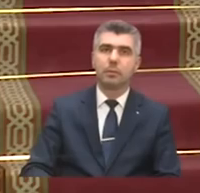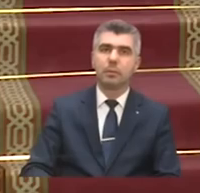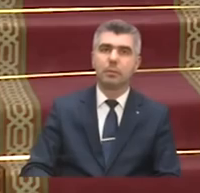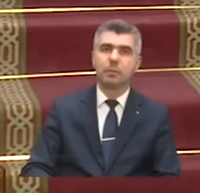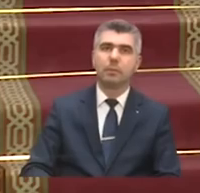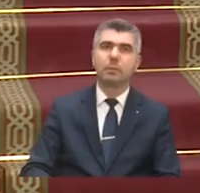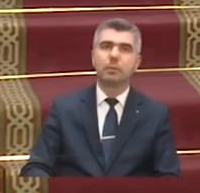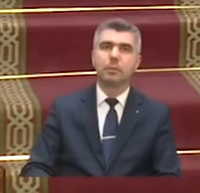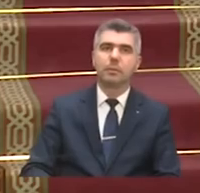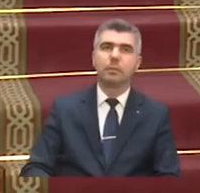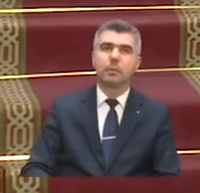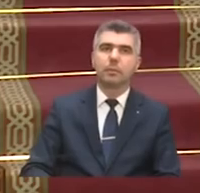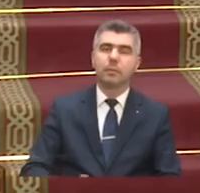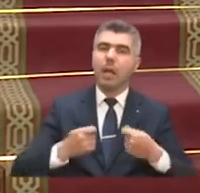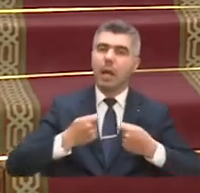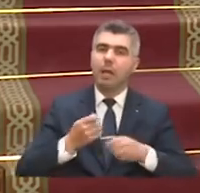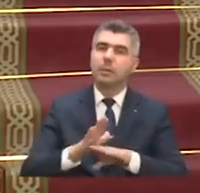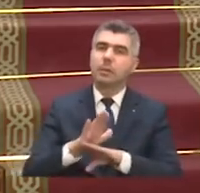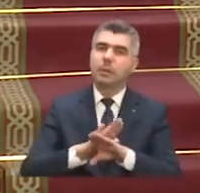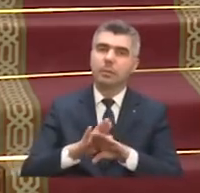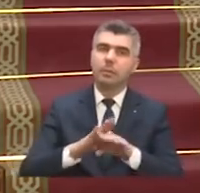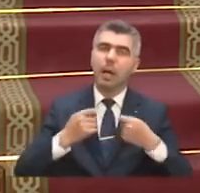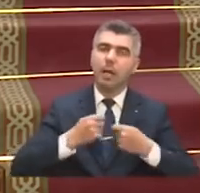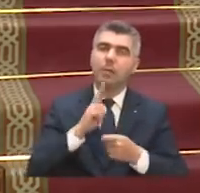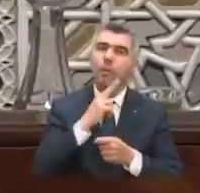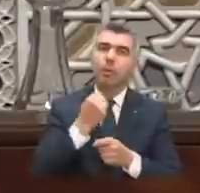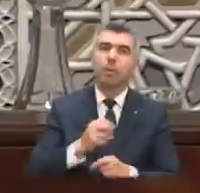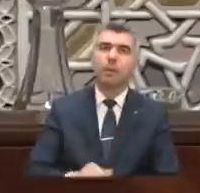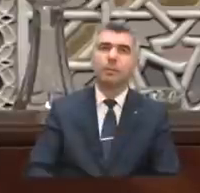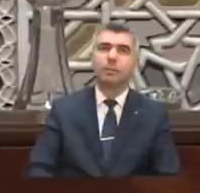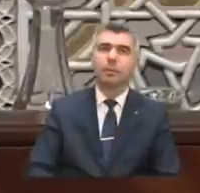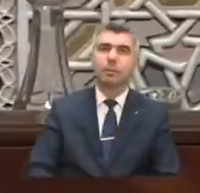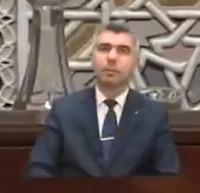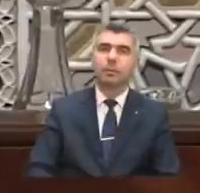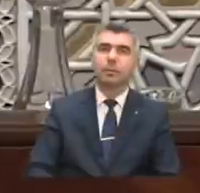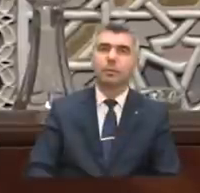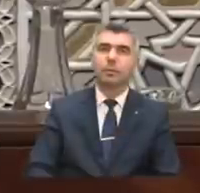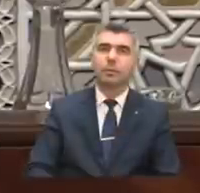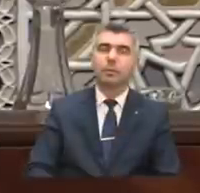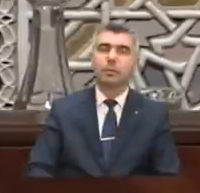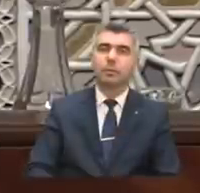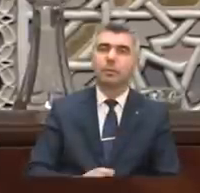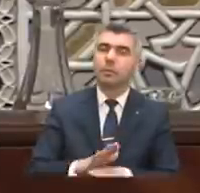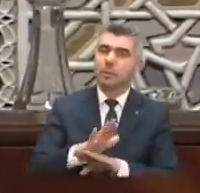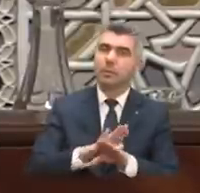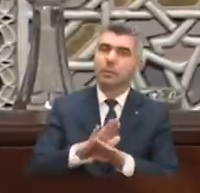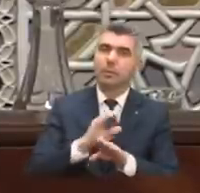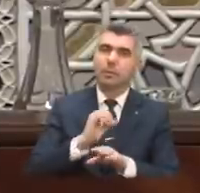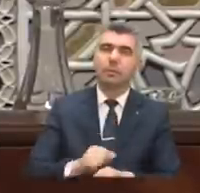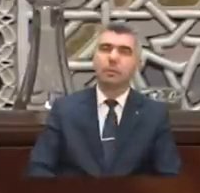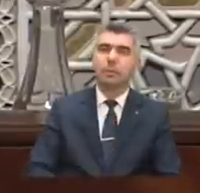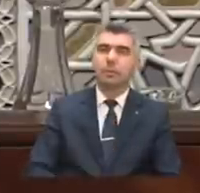لا سيد رئيس، معذره سيد رئيس. حنا كنختار سي ابراهيم. سي ابراهيم رجاء. انا سي ابراهيم اخت.